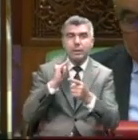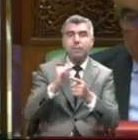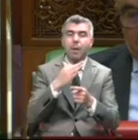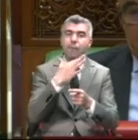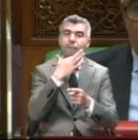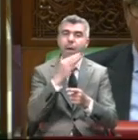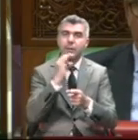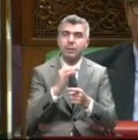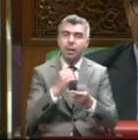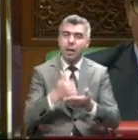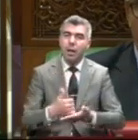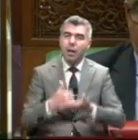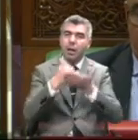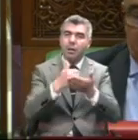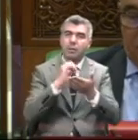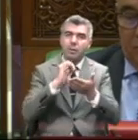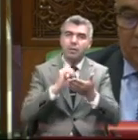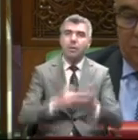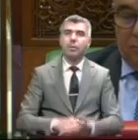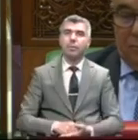جميع الخدمات اللازمه